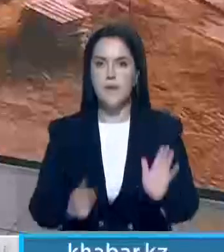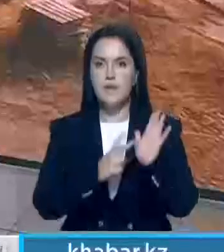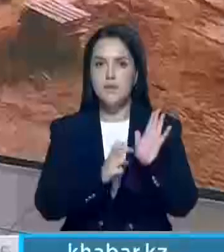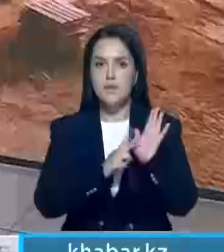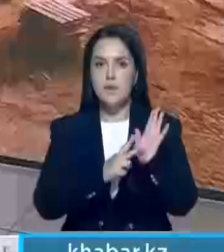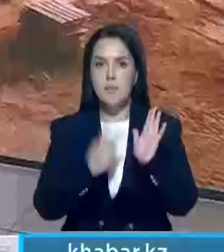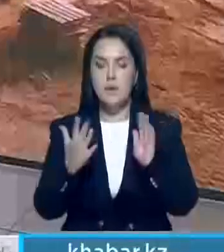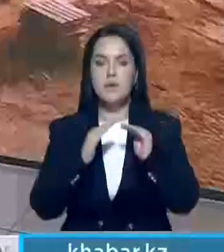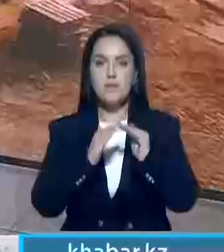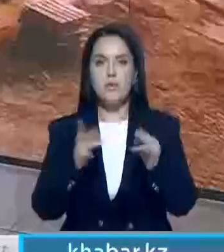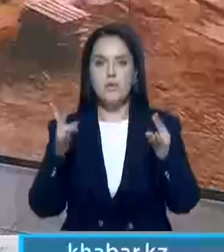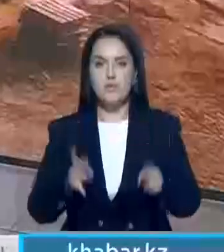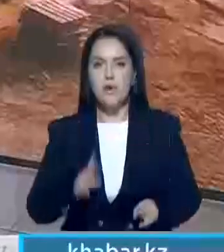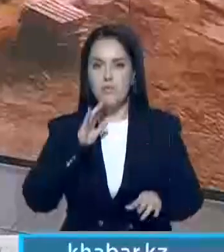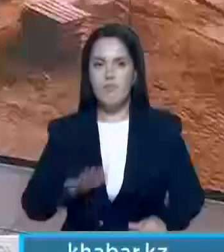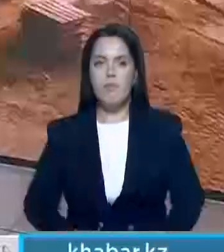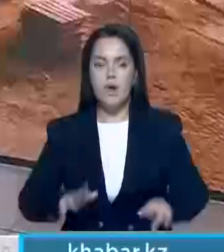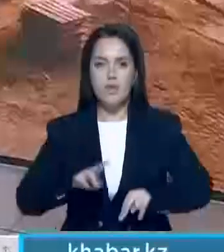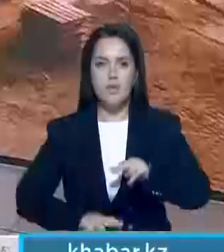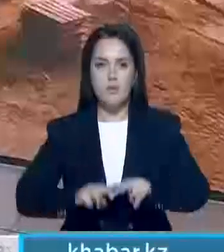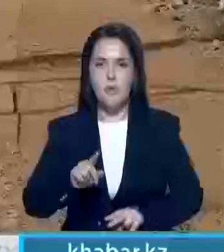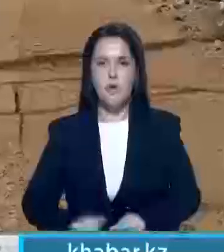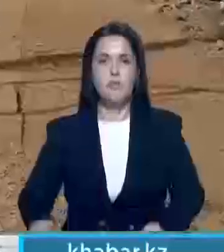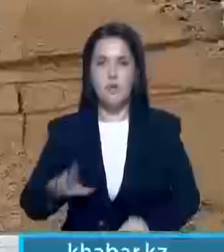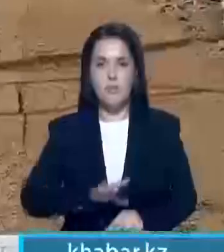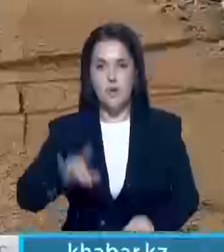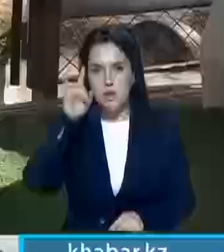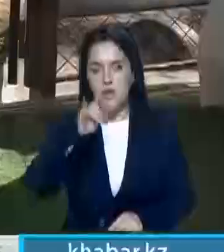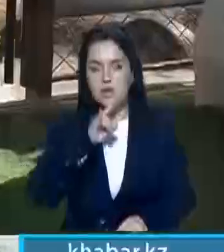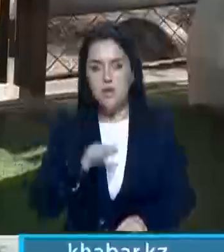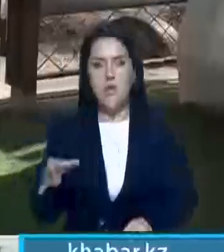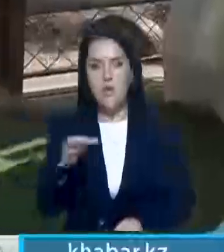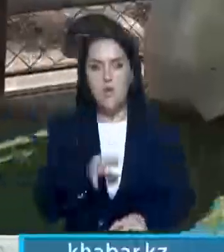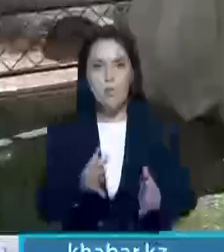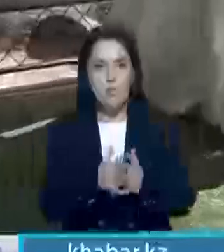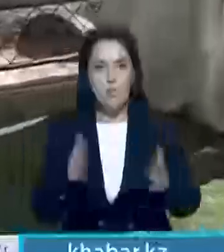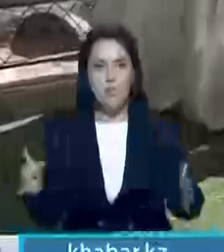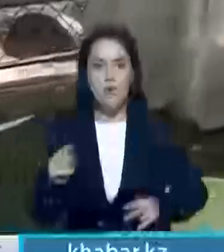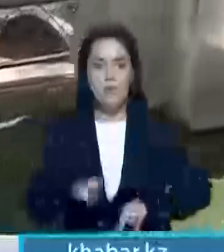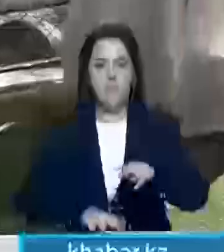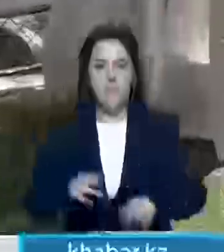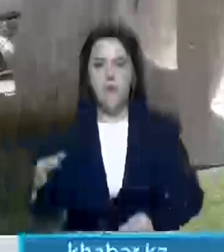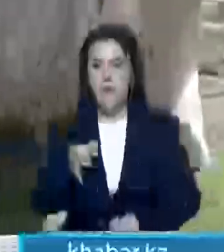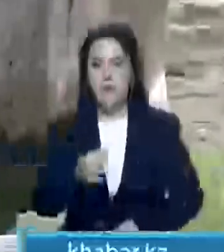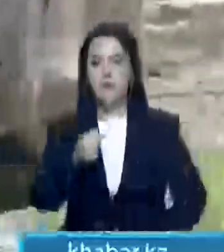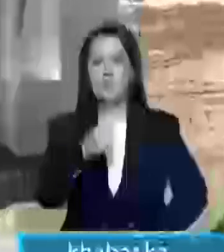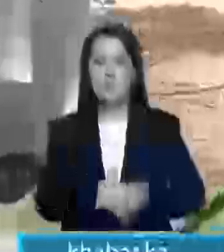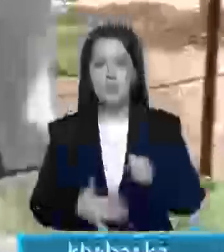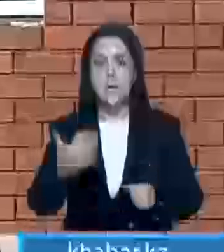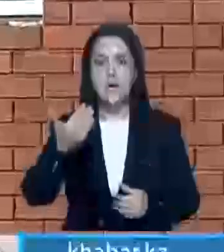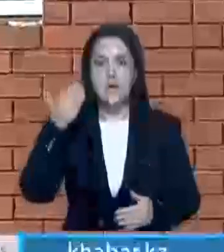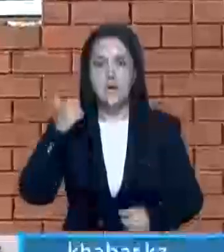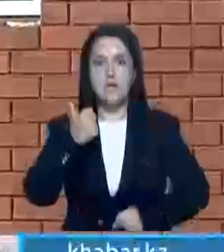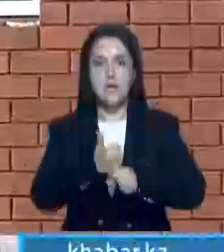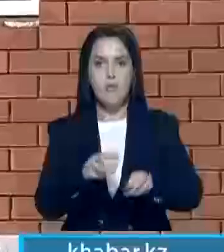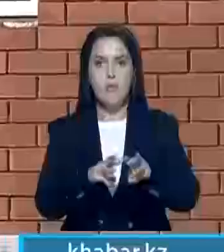775 домов для пострадавших от паводка строят в западно-казахстанской области. Большую часть из них возводят в областном центре. Ранее глава